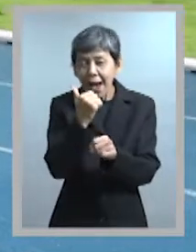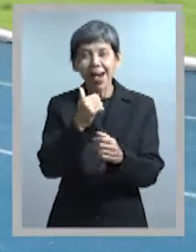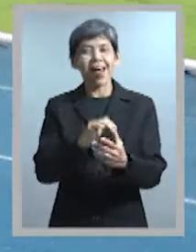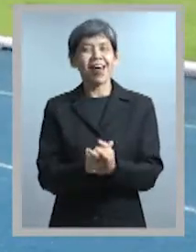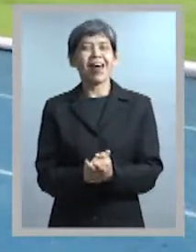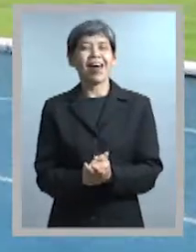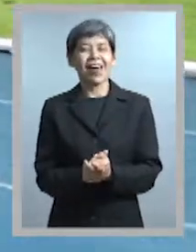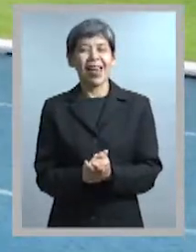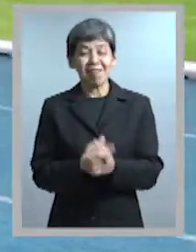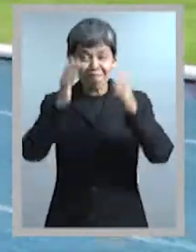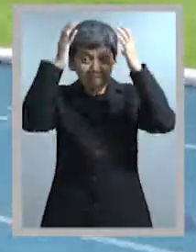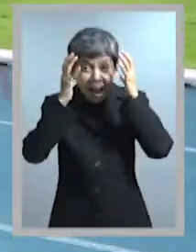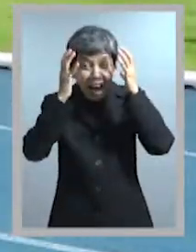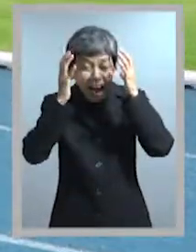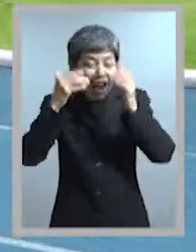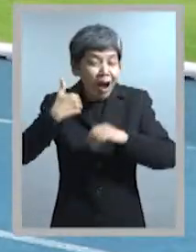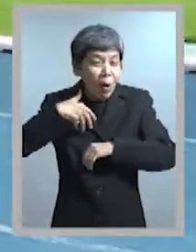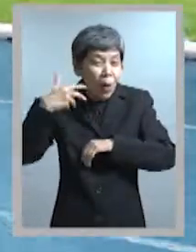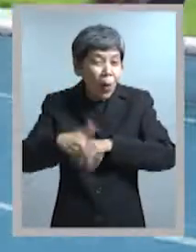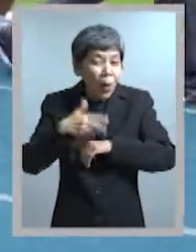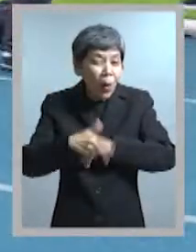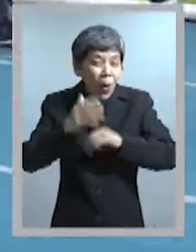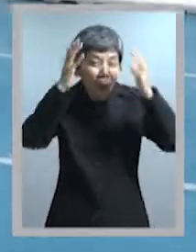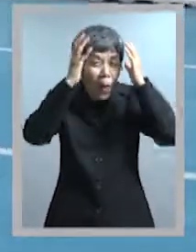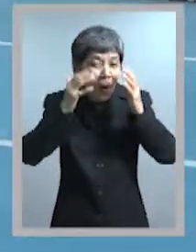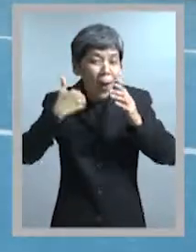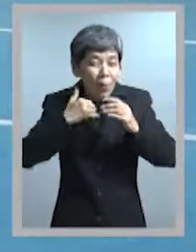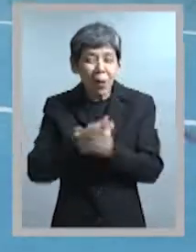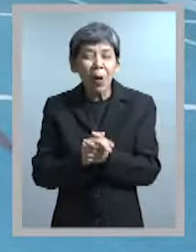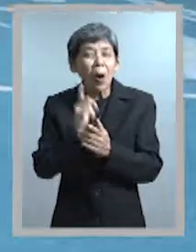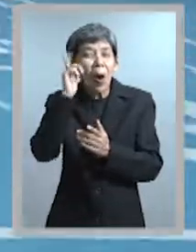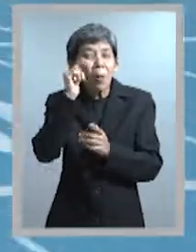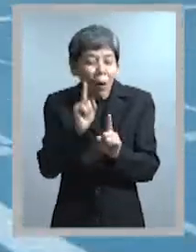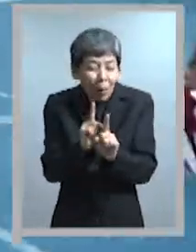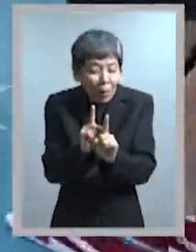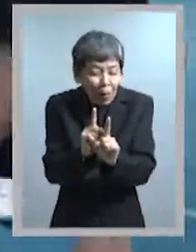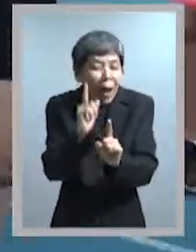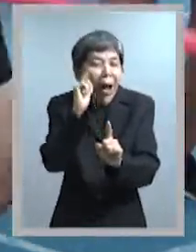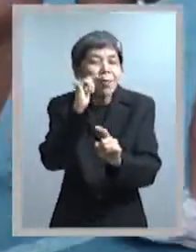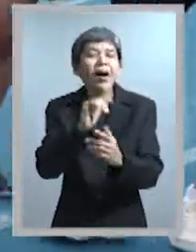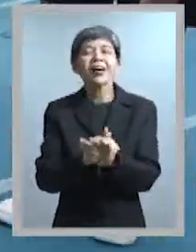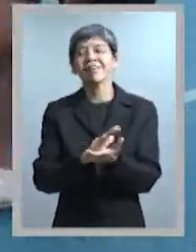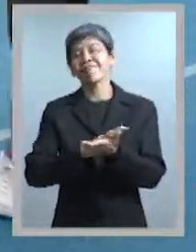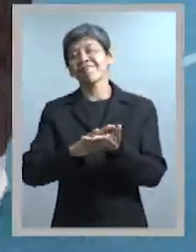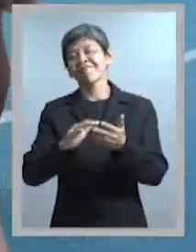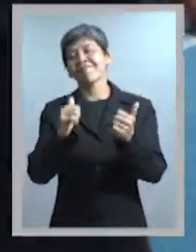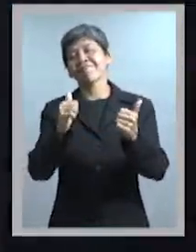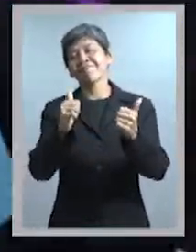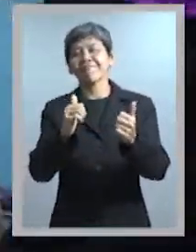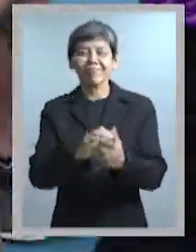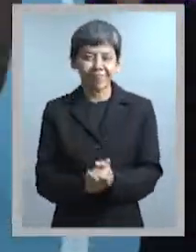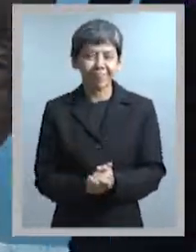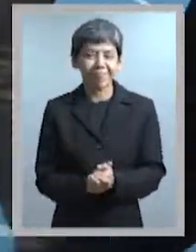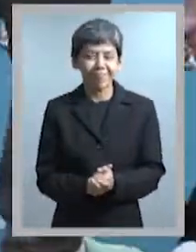ไหมครับทันด้วยฮะนี่ฮะมีสวมหมวกกันน็อกด้วยครับโอ้โหไม่ธรรมดาคุณแม่นี่ต้องจูงเข้าเส้นกันไปเลยทีเดียวฮะเรียบร้